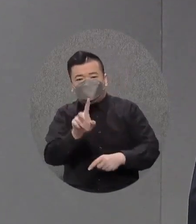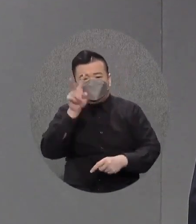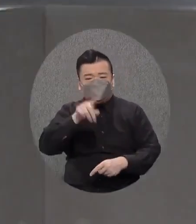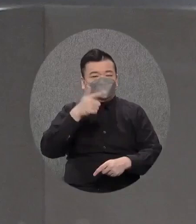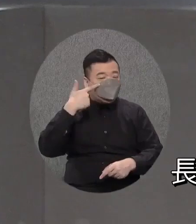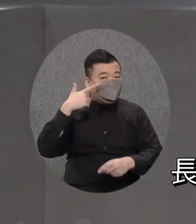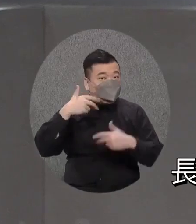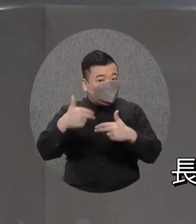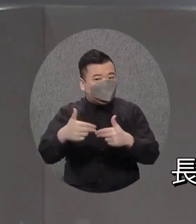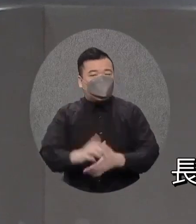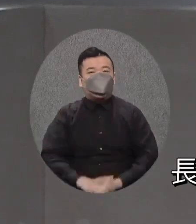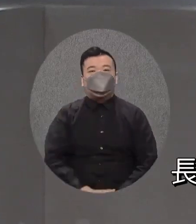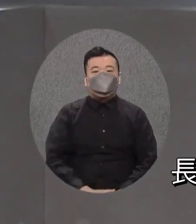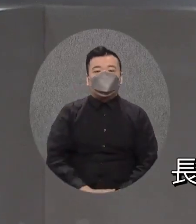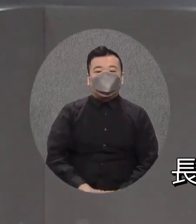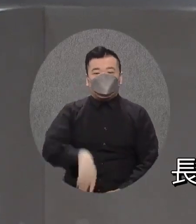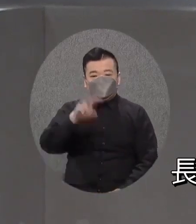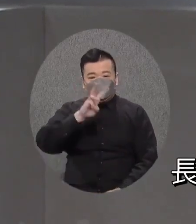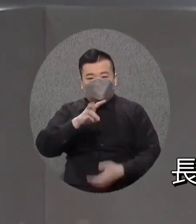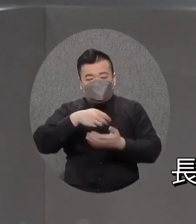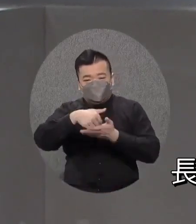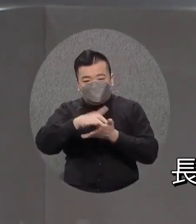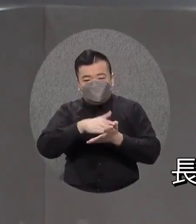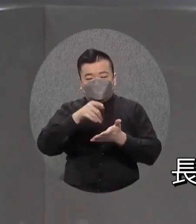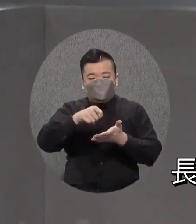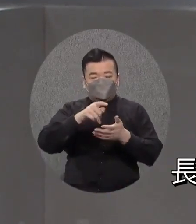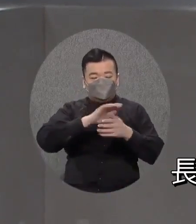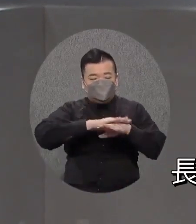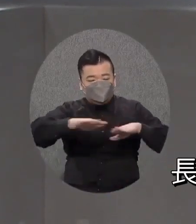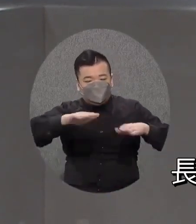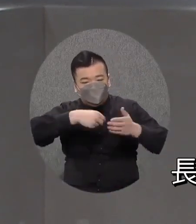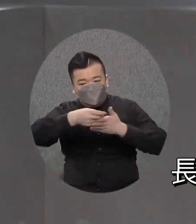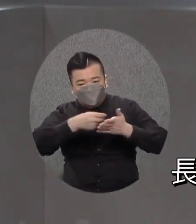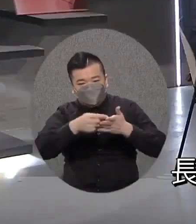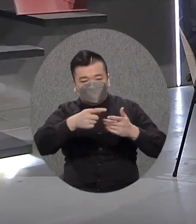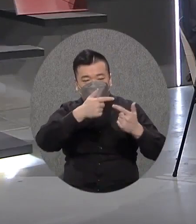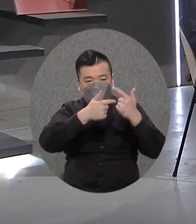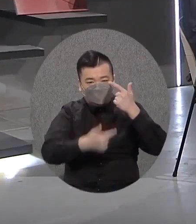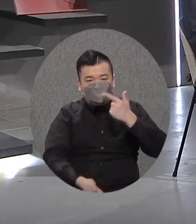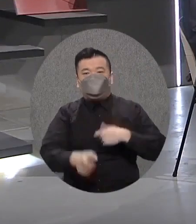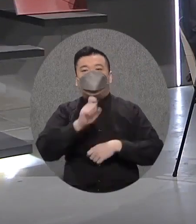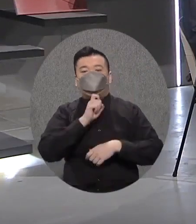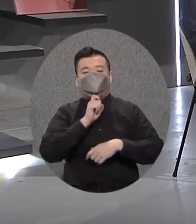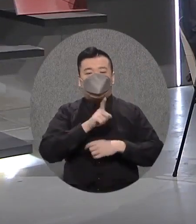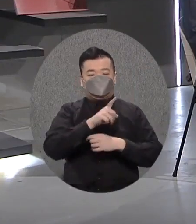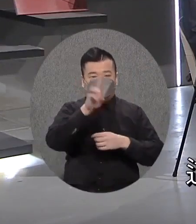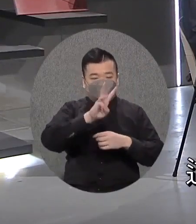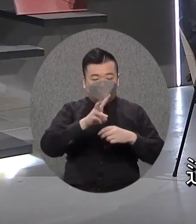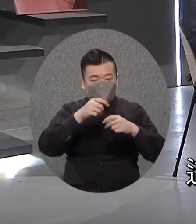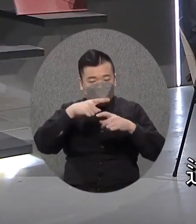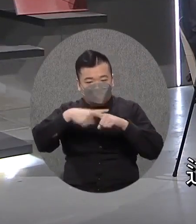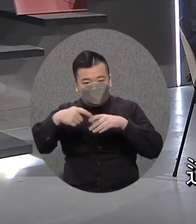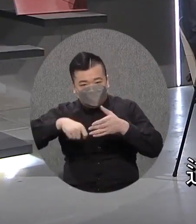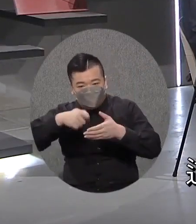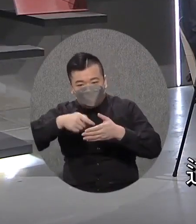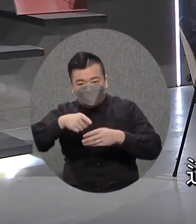新的發展。 其實水墨同埋版畫嘅關係長久以嚟都係有嘅。嗱，你有冇聽過水印木刻啊？呢